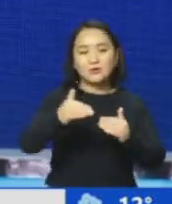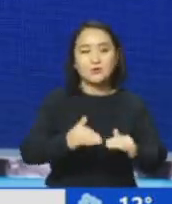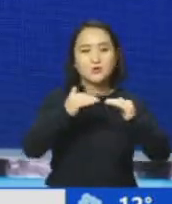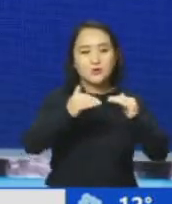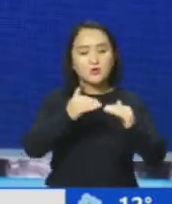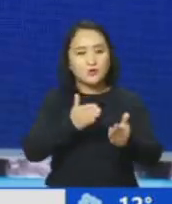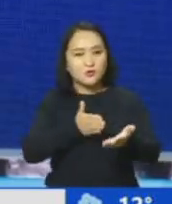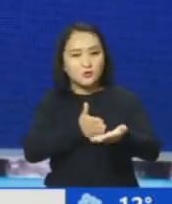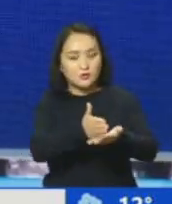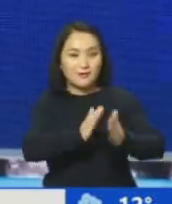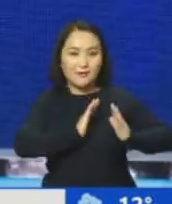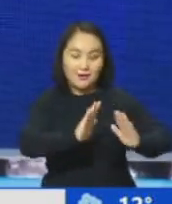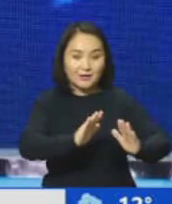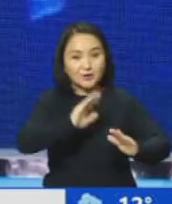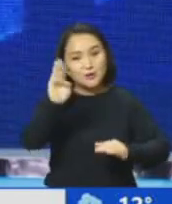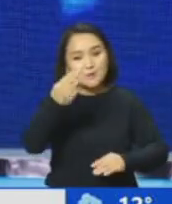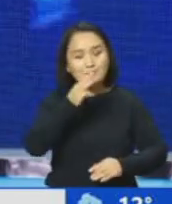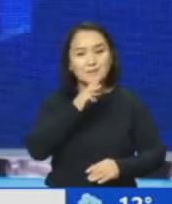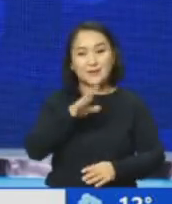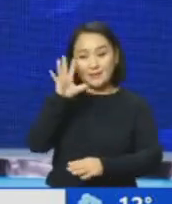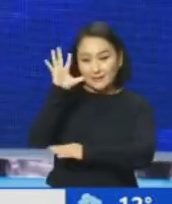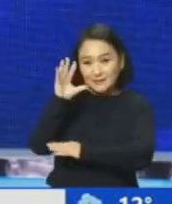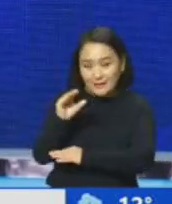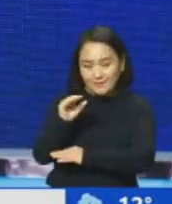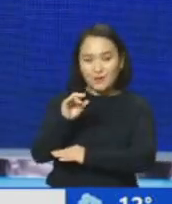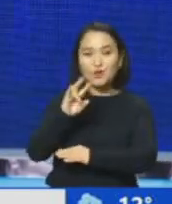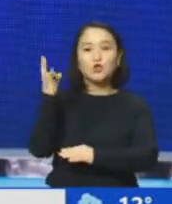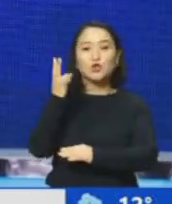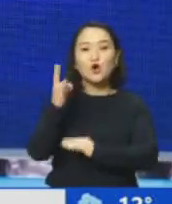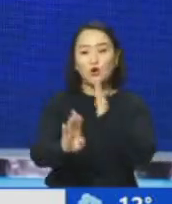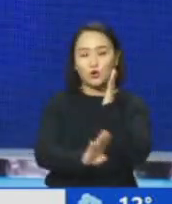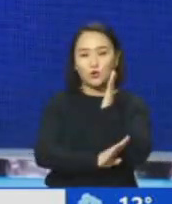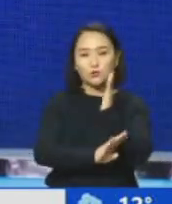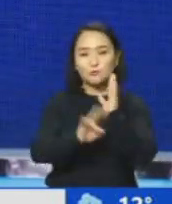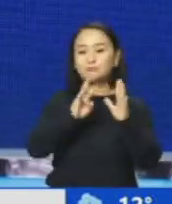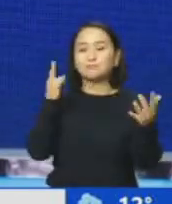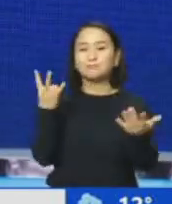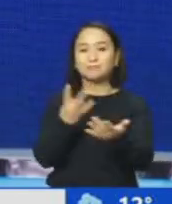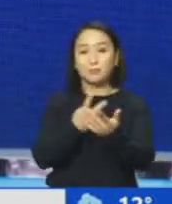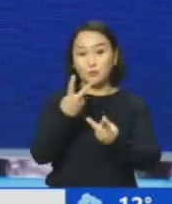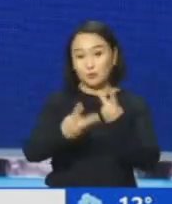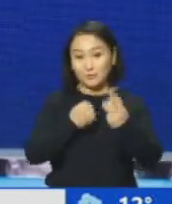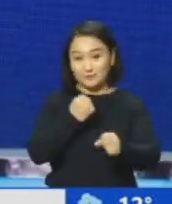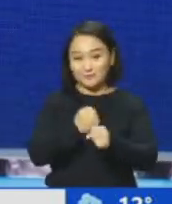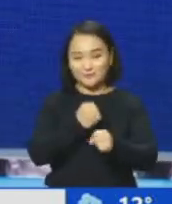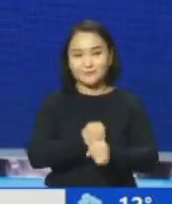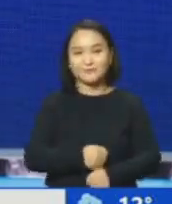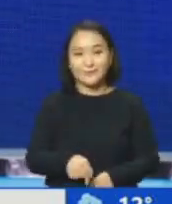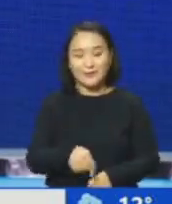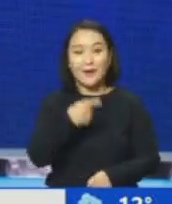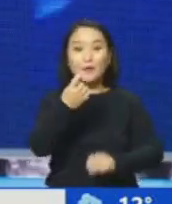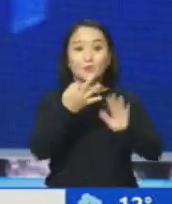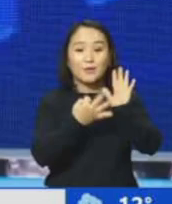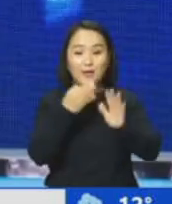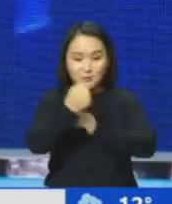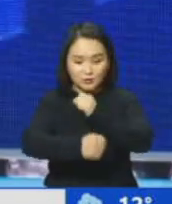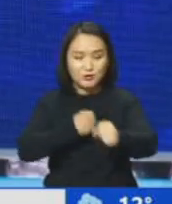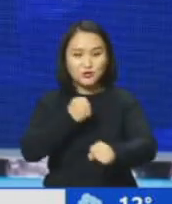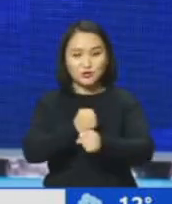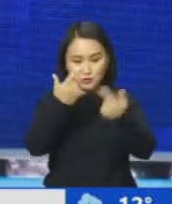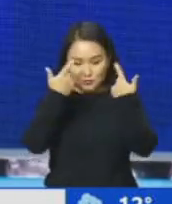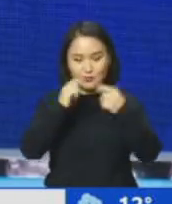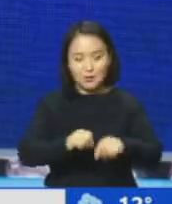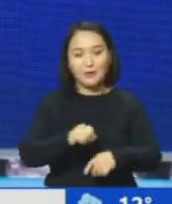зорилгоор жил бүр намрын ногоон өдрүүд нэгцэн арга хэмжээг зохион байгуулдаг. 18 дахь жилдээ зохион байгуулагдаж байгаа намрын ногоон өдрүүд